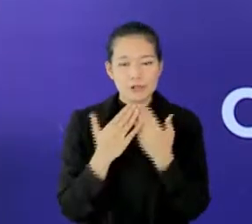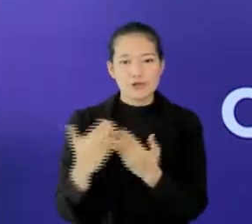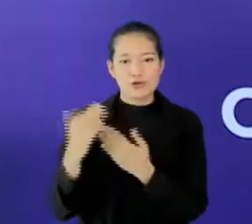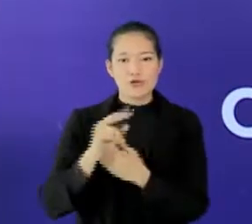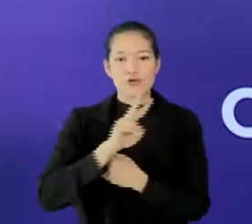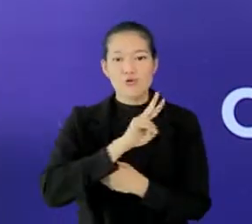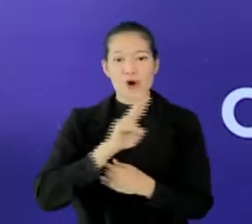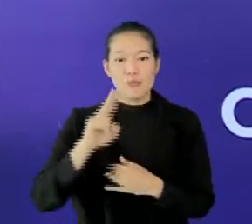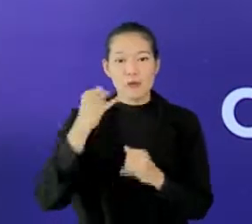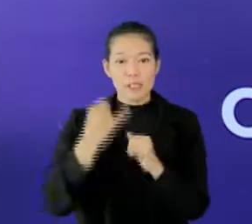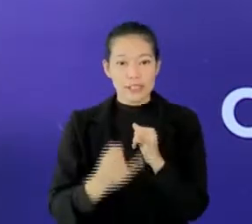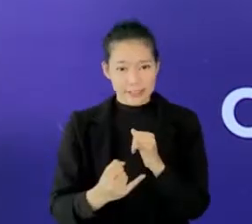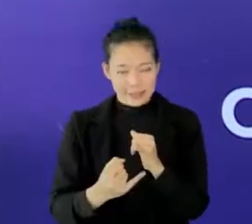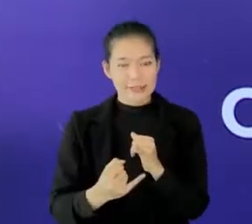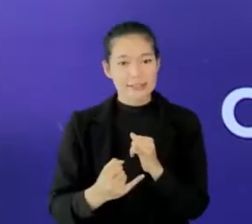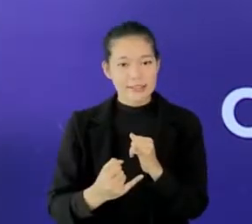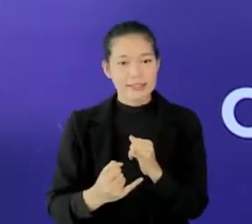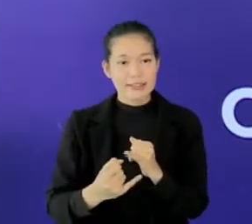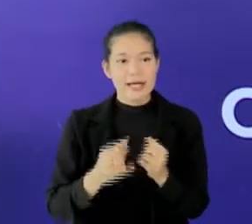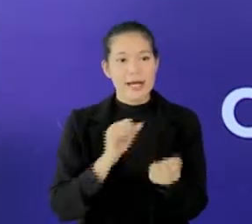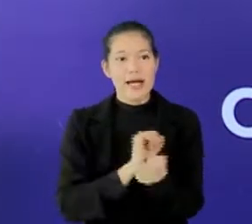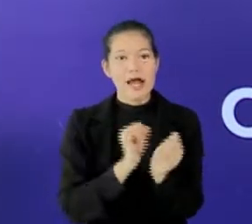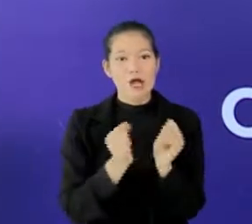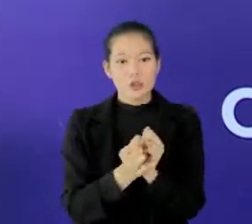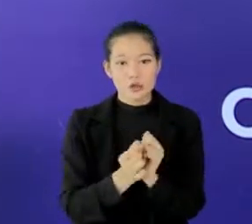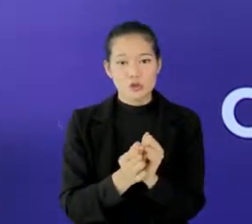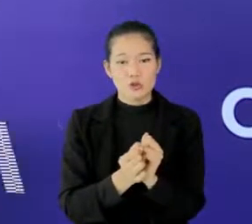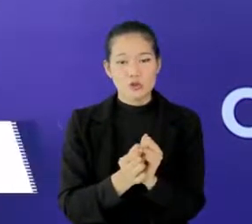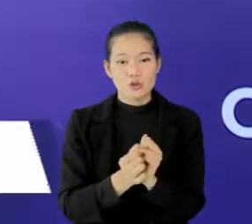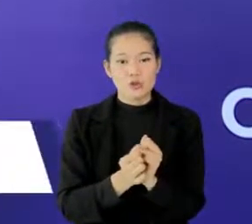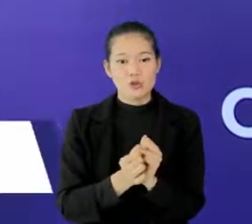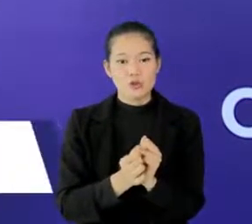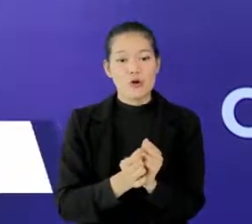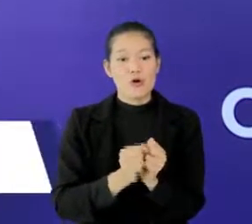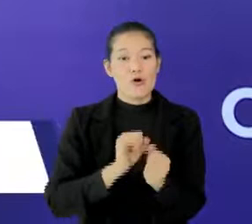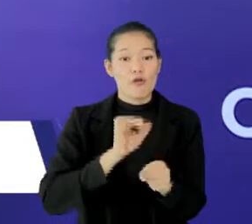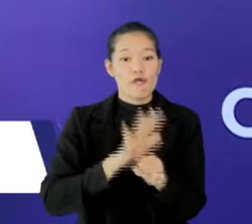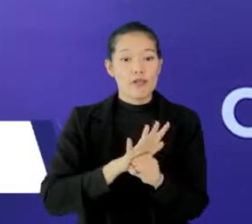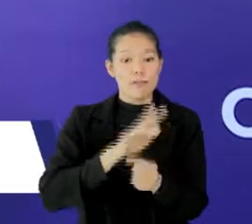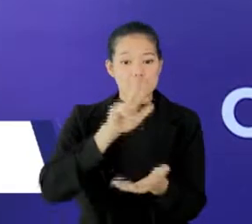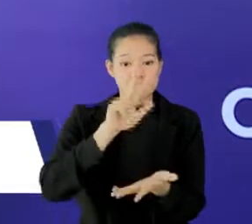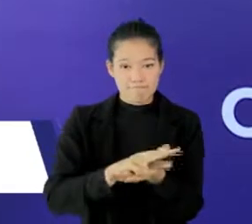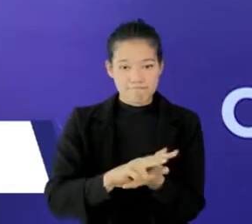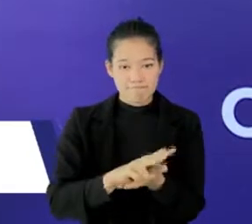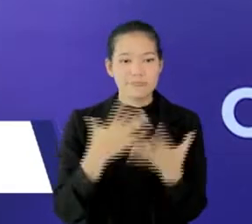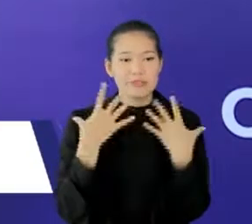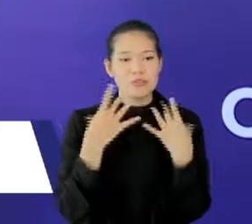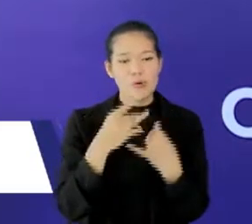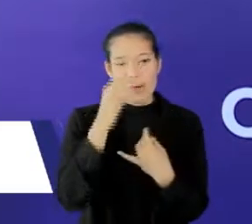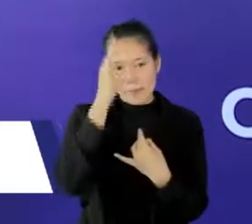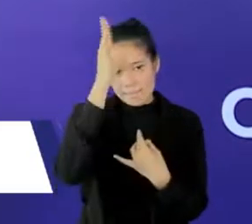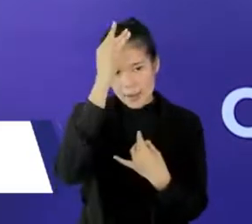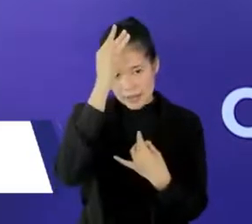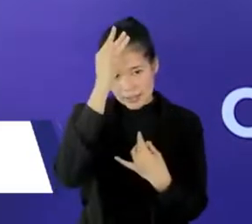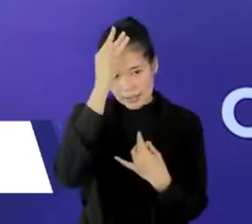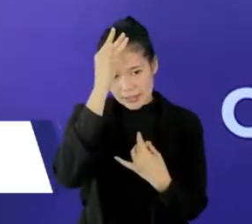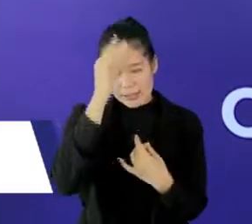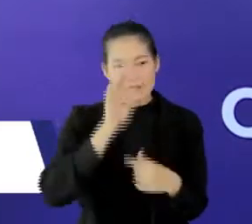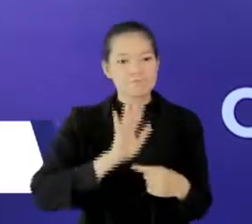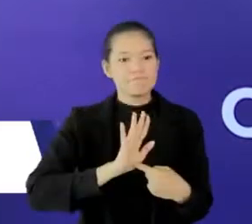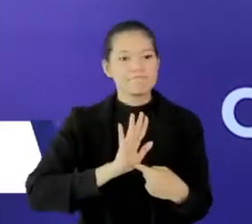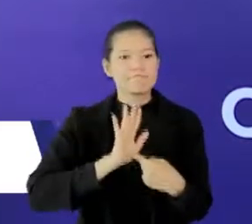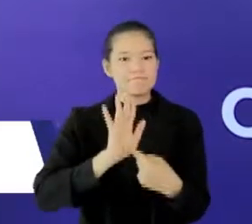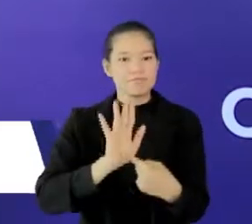2 minggu terakhir ini kasus terkonfirmasi COVID khususnya di Jawa dan Bali sudah mulai